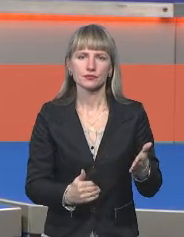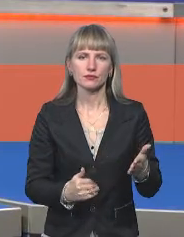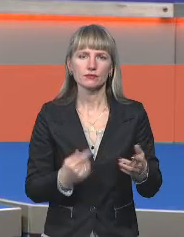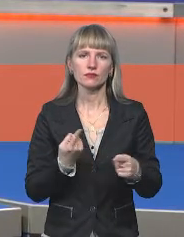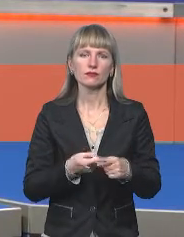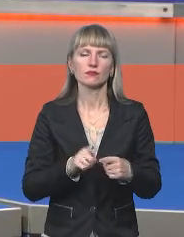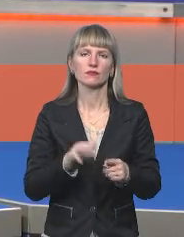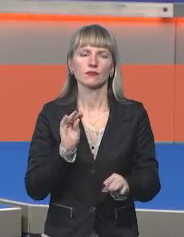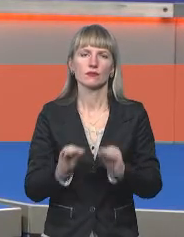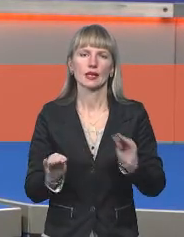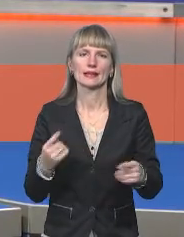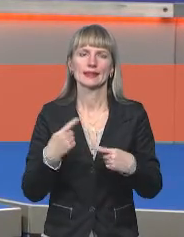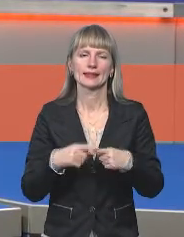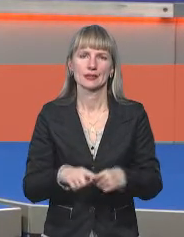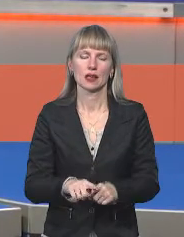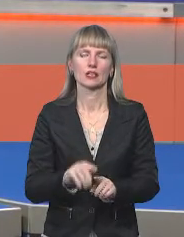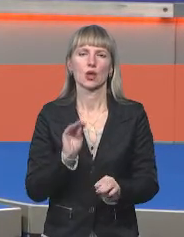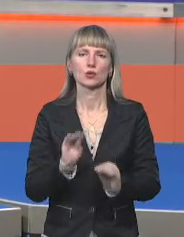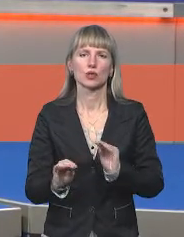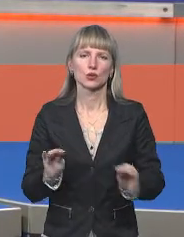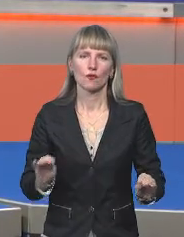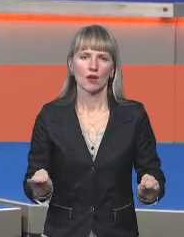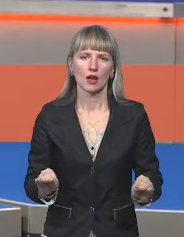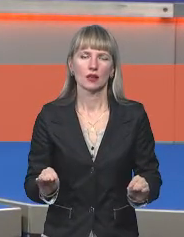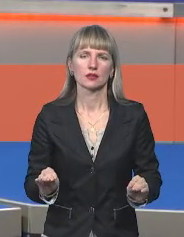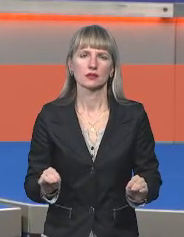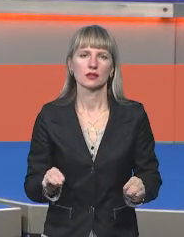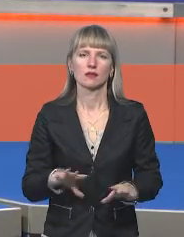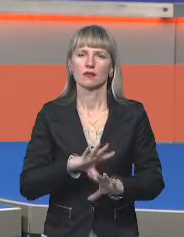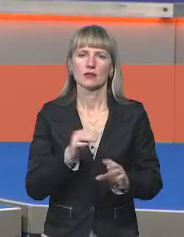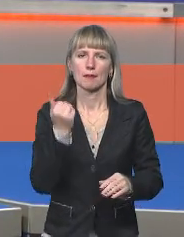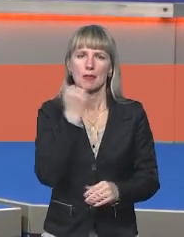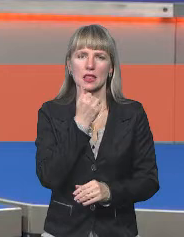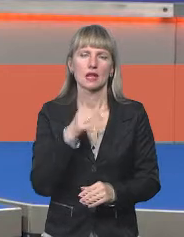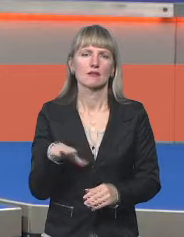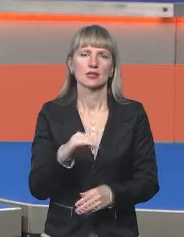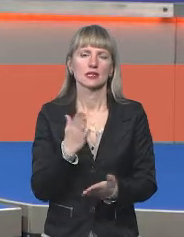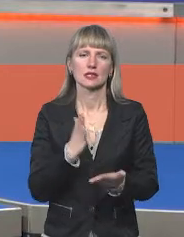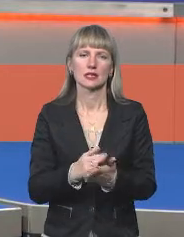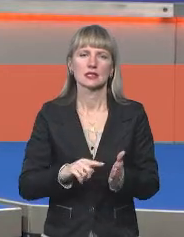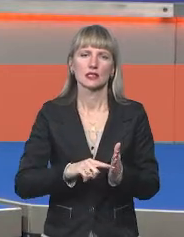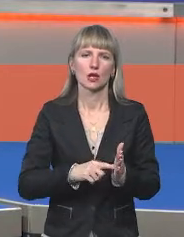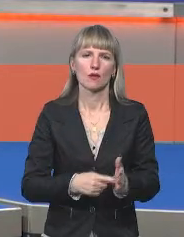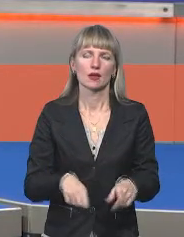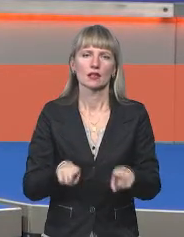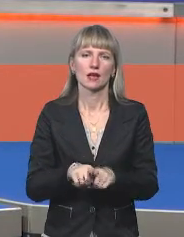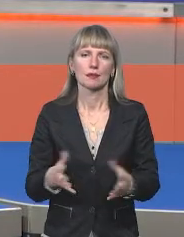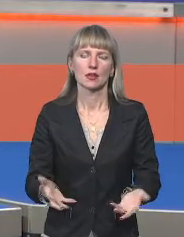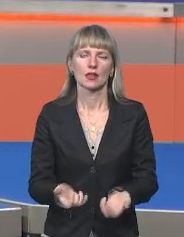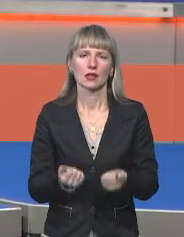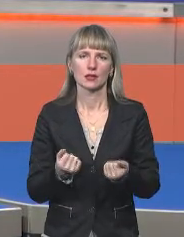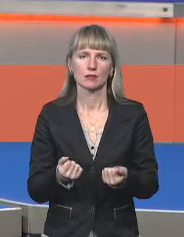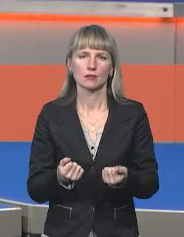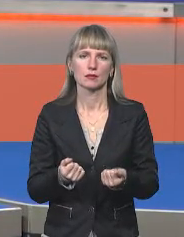це меблі, техніка, устаткування, дидактичні матеріали, тобто це є цільова така підтримка